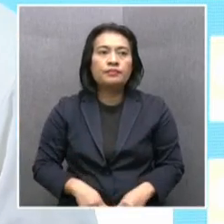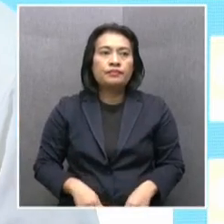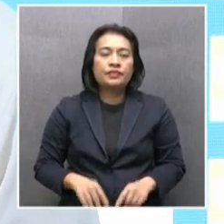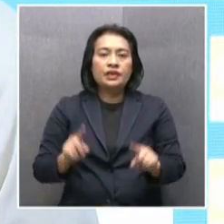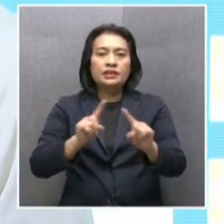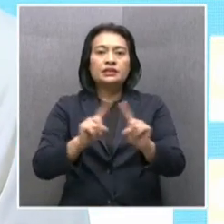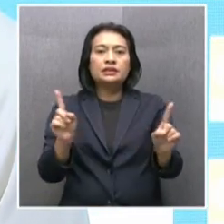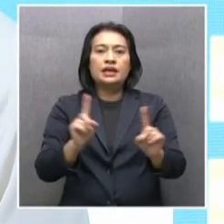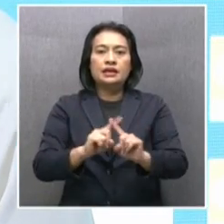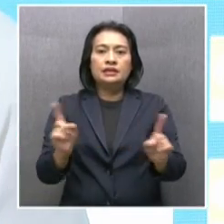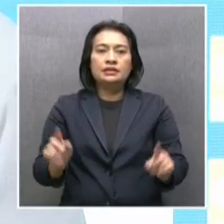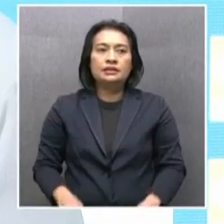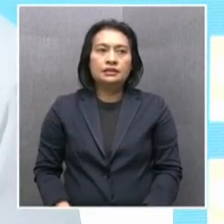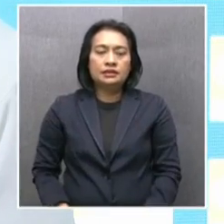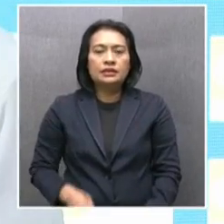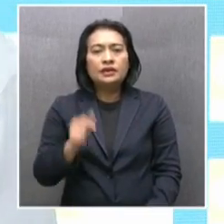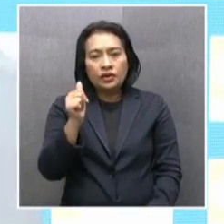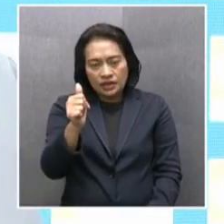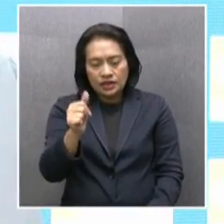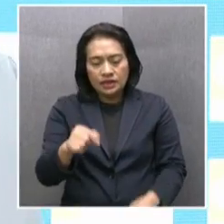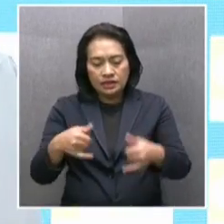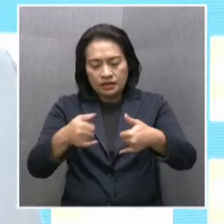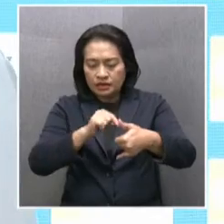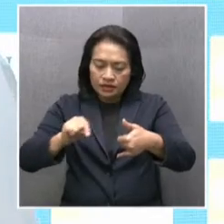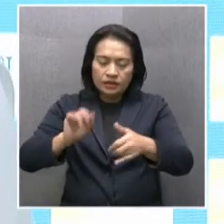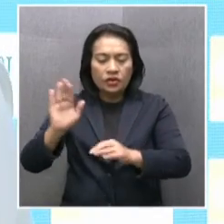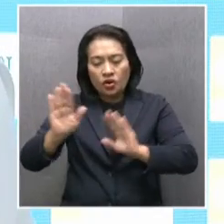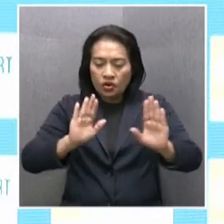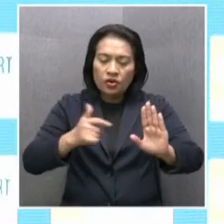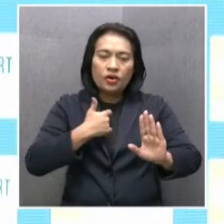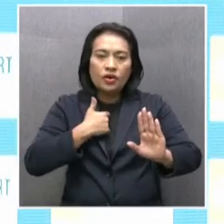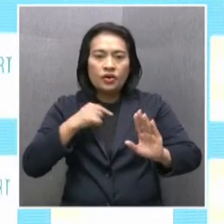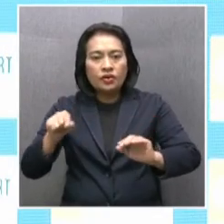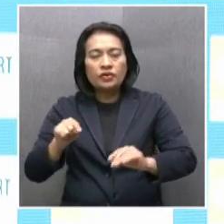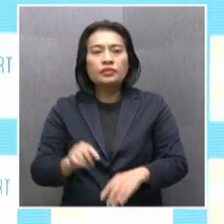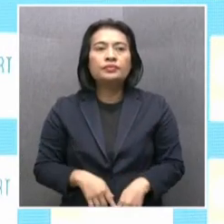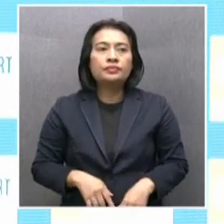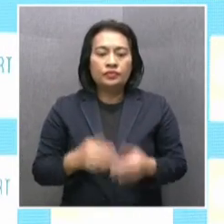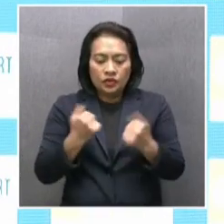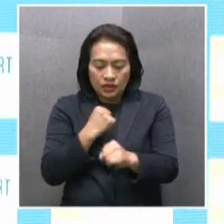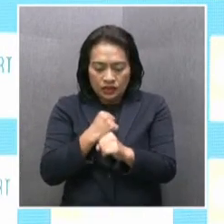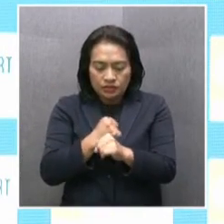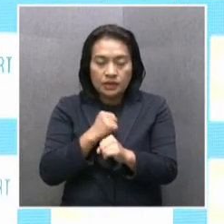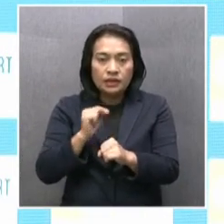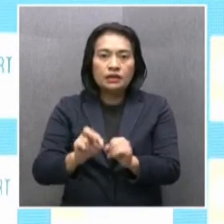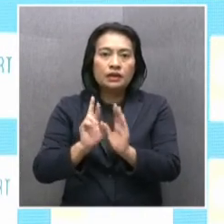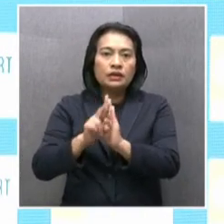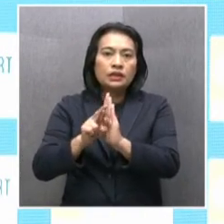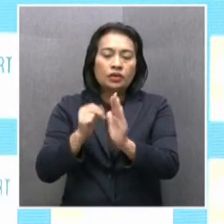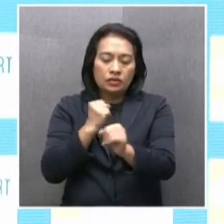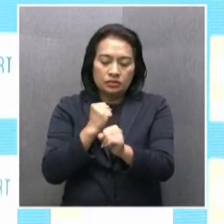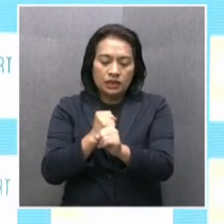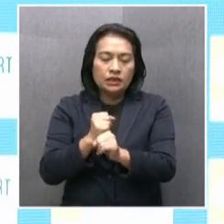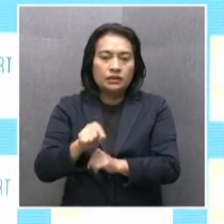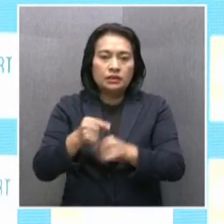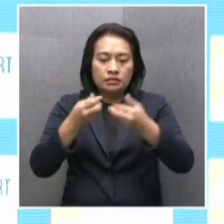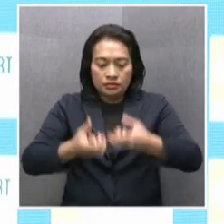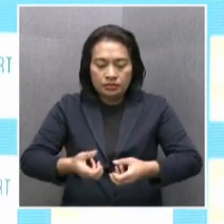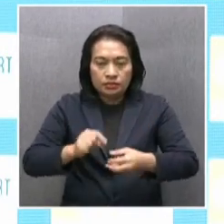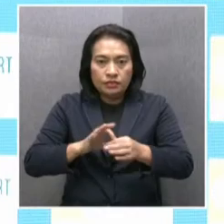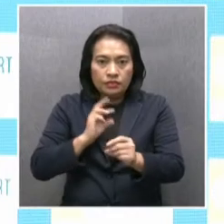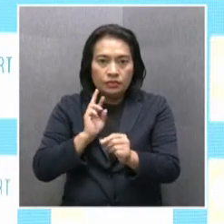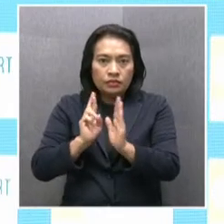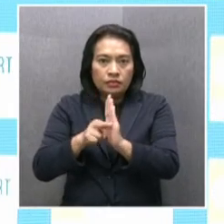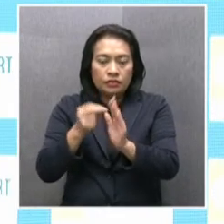กันนิดนึงฮะก็ดีแล้วแบบเขาก็มีส่วนของเขาพี่ก็มีส่วนของพี่นะผสมกันตอนนี้ลุยงาน TikTokค่อนข้างเยอะมาสมควรนะก็เลย